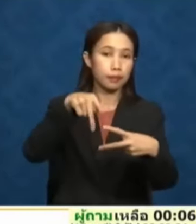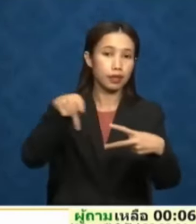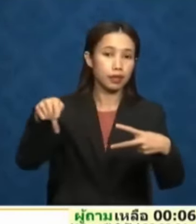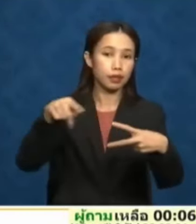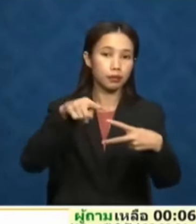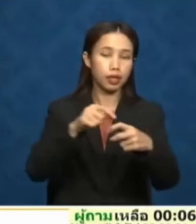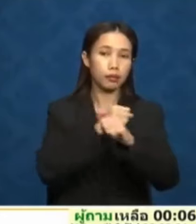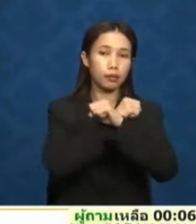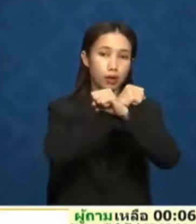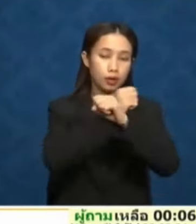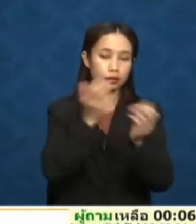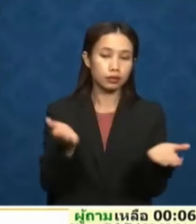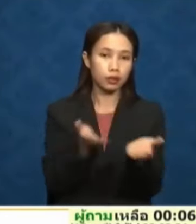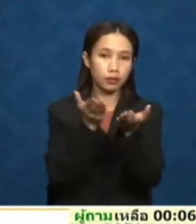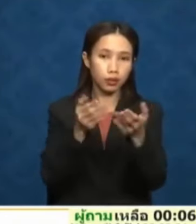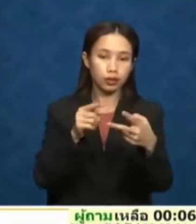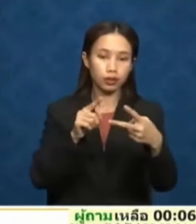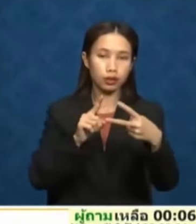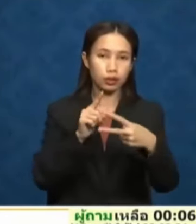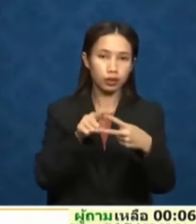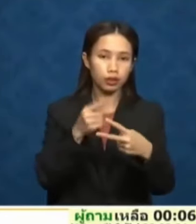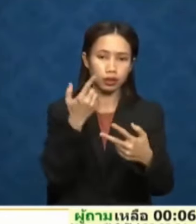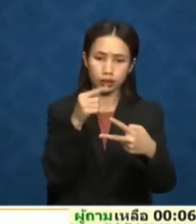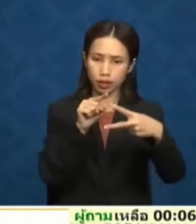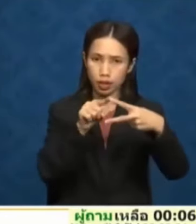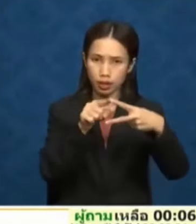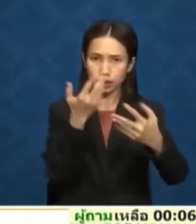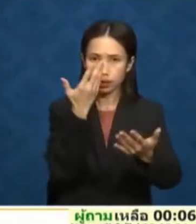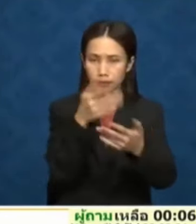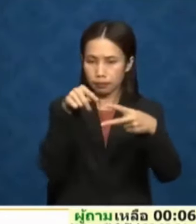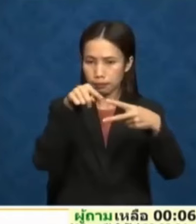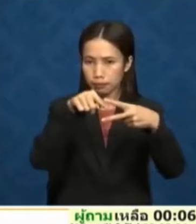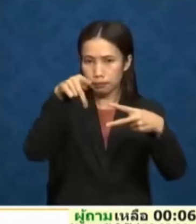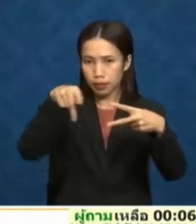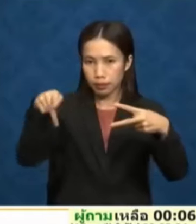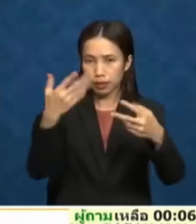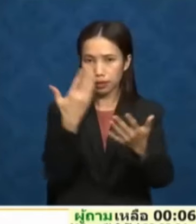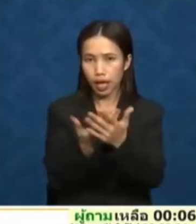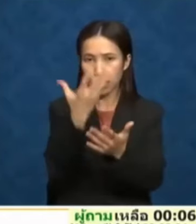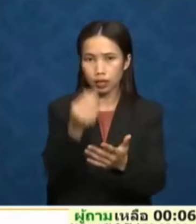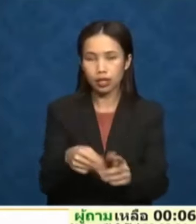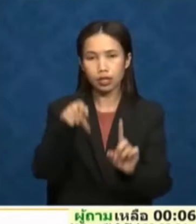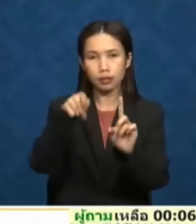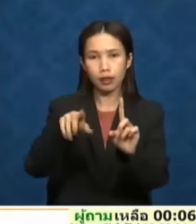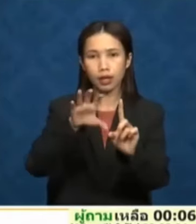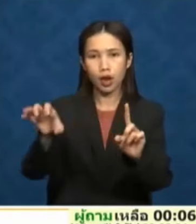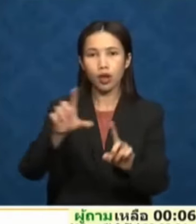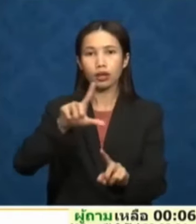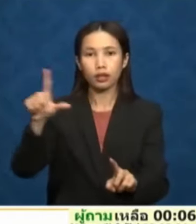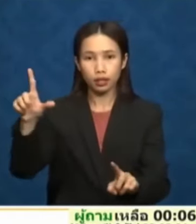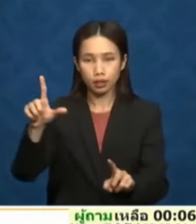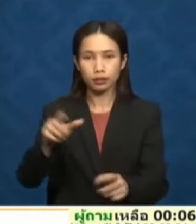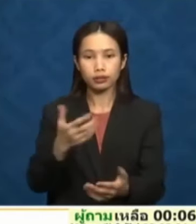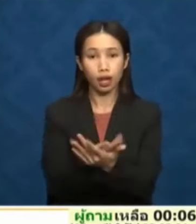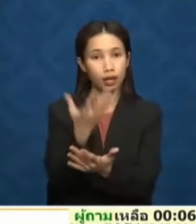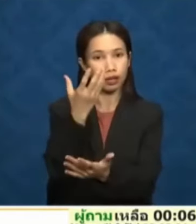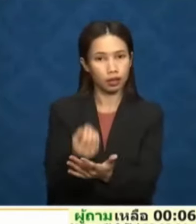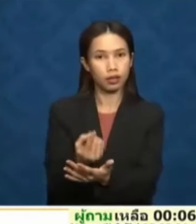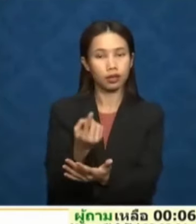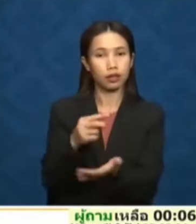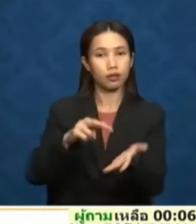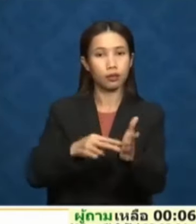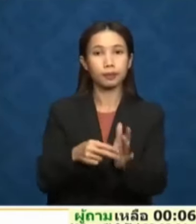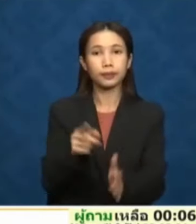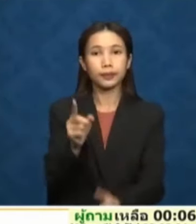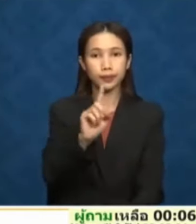ส่งเสรมป้องกันเม็ดเงินก้อนนี้เหลือเยอะมากครับเหลือ 1,500ล้านหมายความ